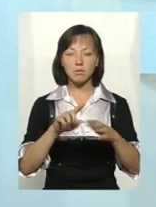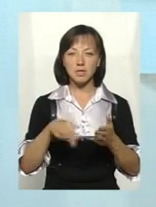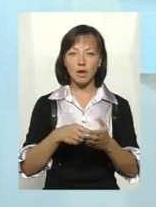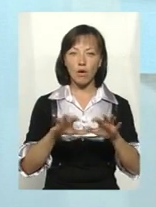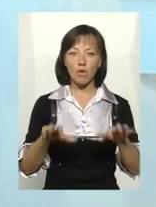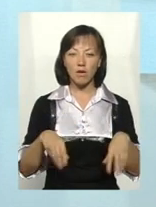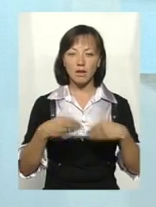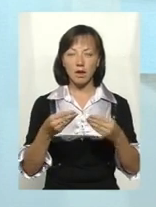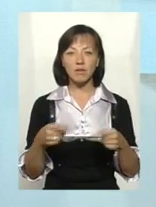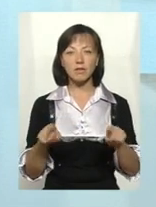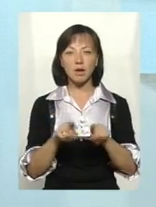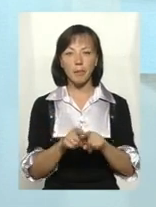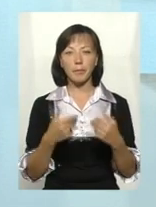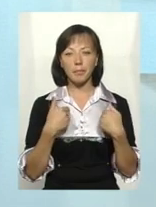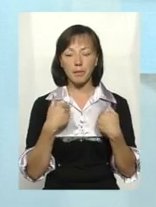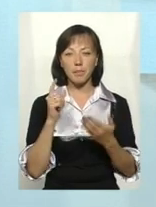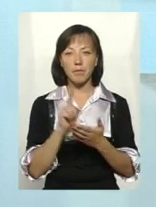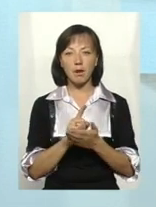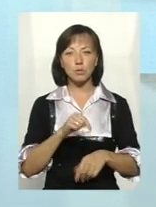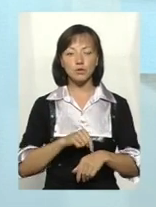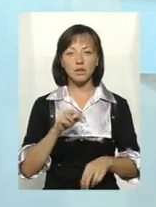Дав теж, він каже, ми маємо